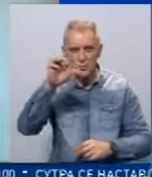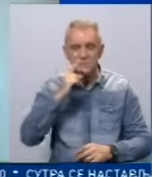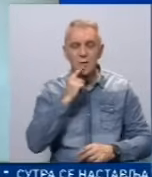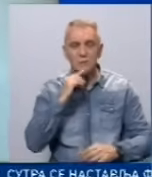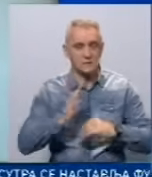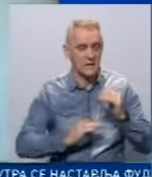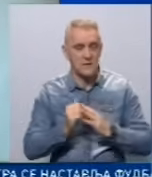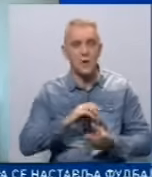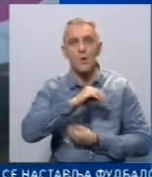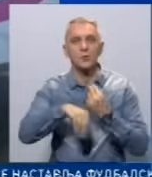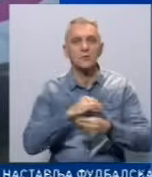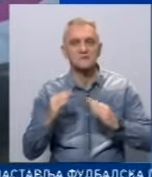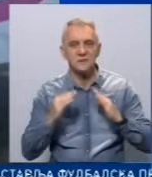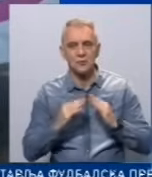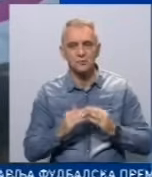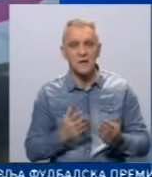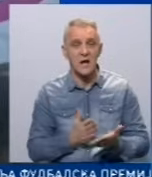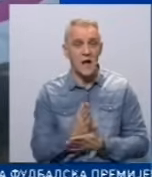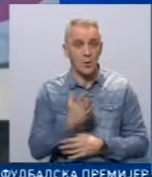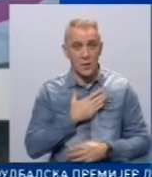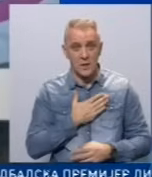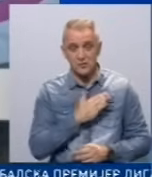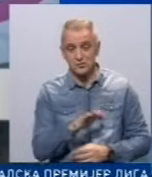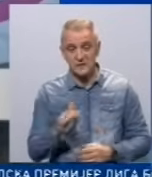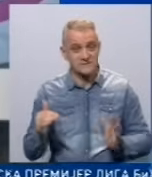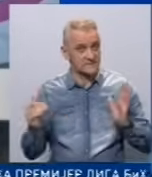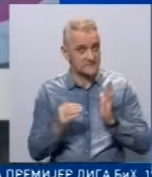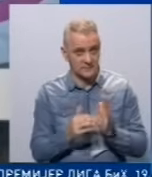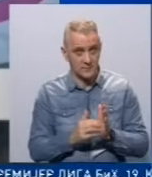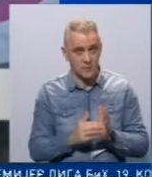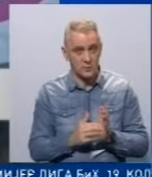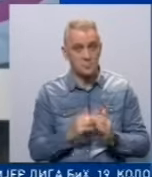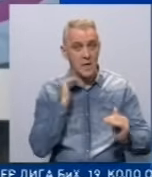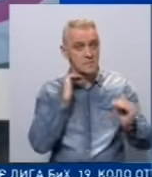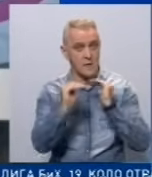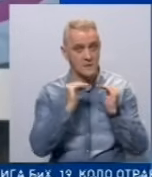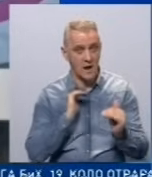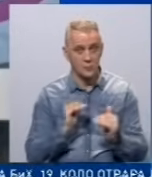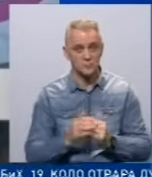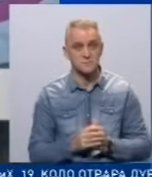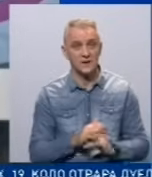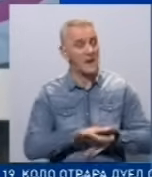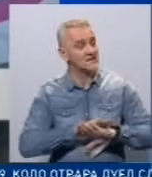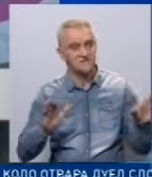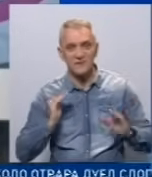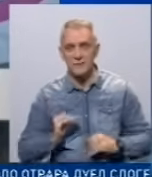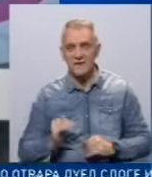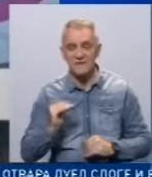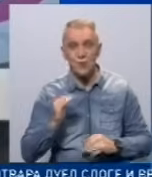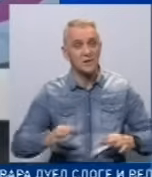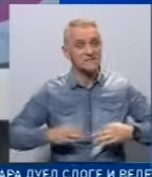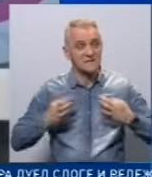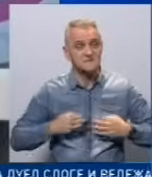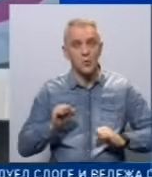gradi roditeljska kuća. Naša djeca zaslužuju jednakost na svim nivoima, u